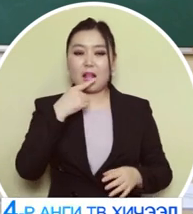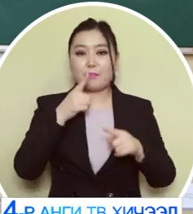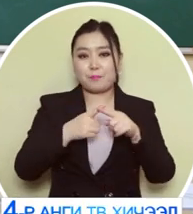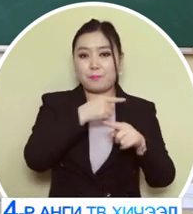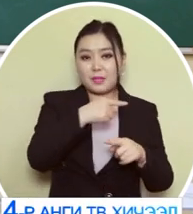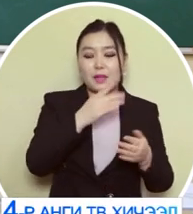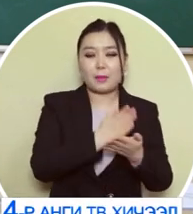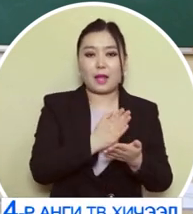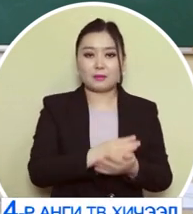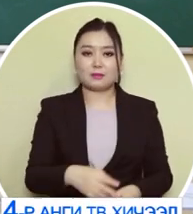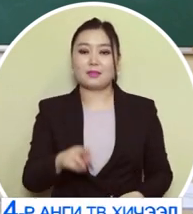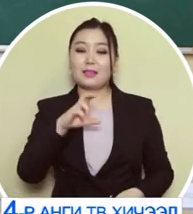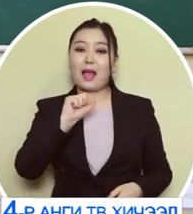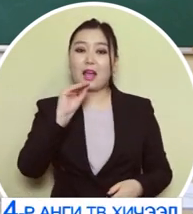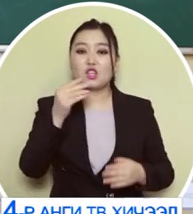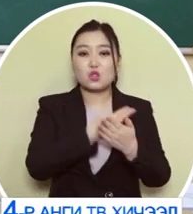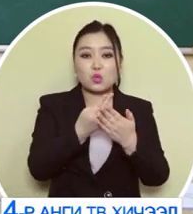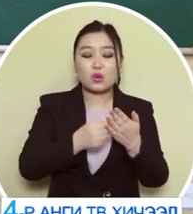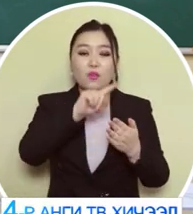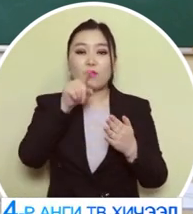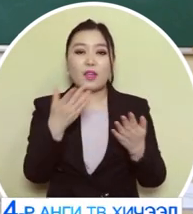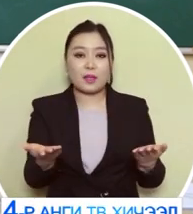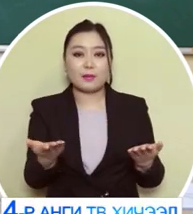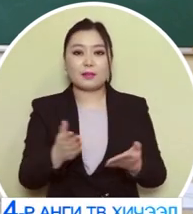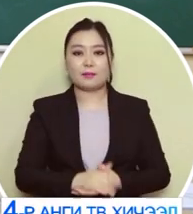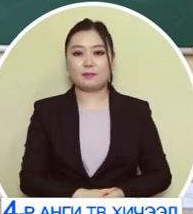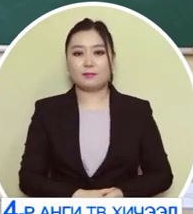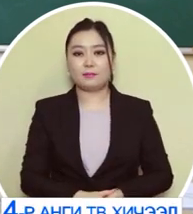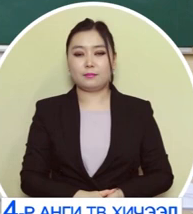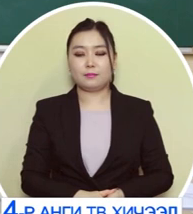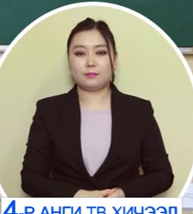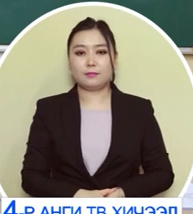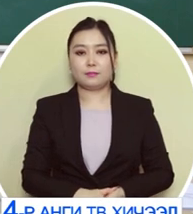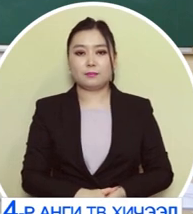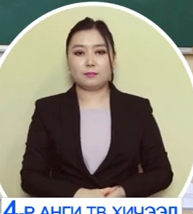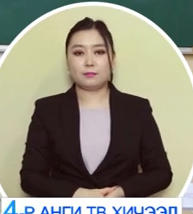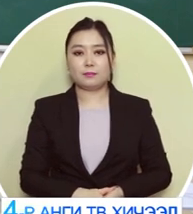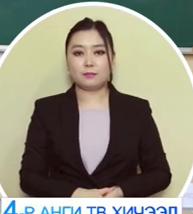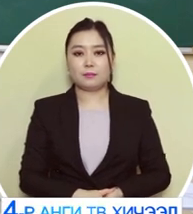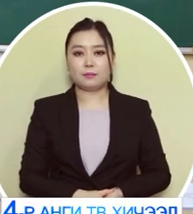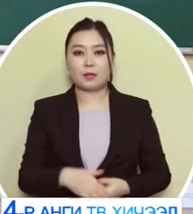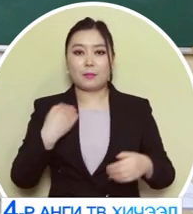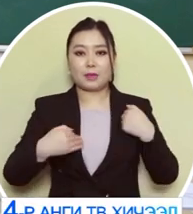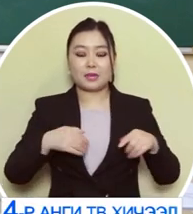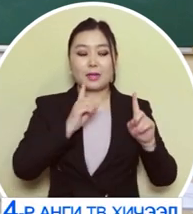Электр шамын жағу үшін 9 болттың батереясын пайдаланамыз.